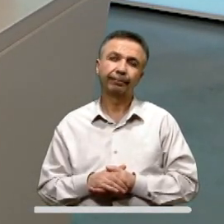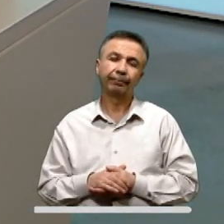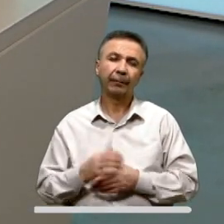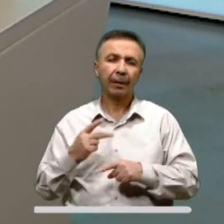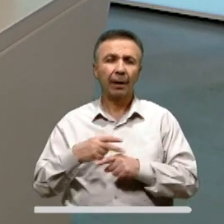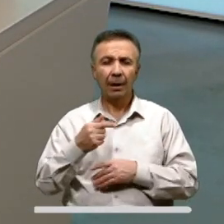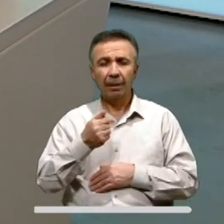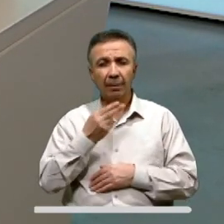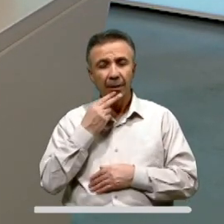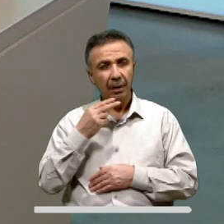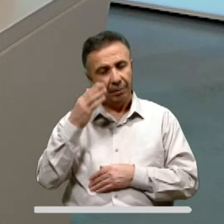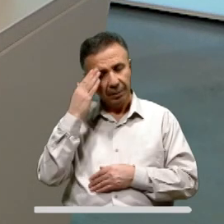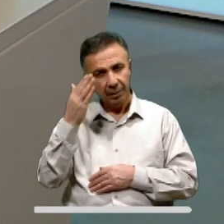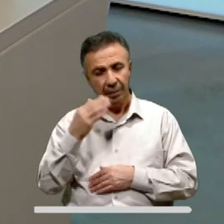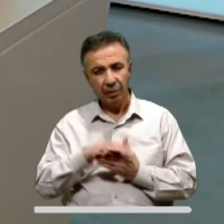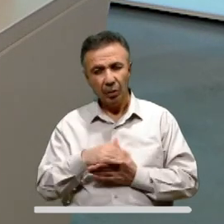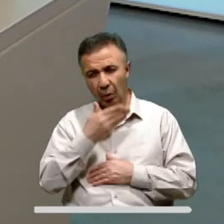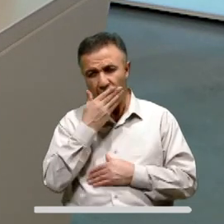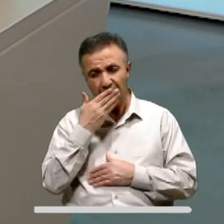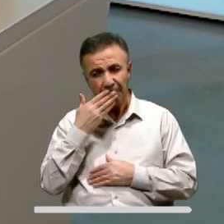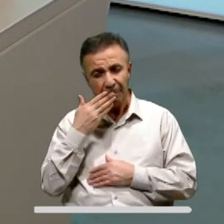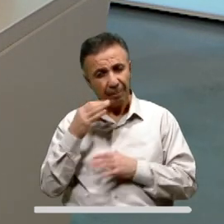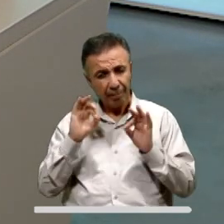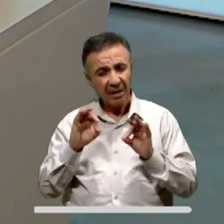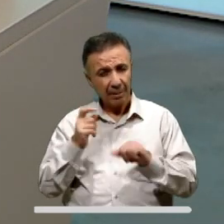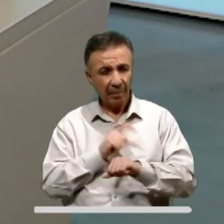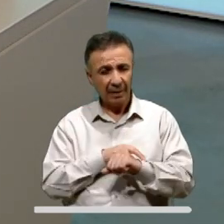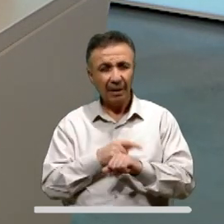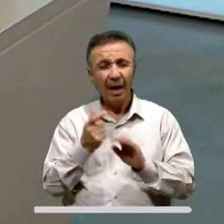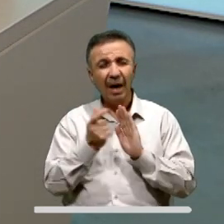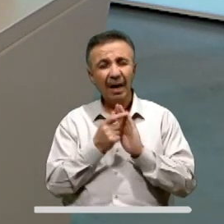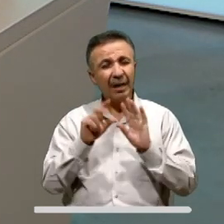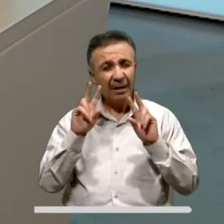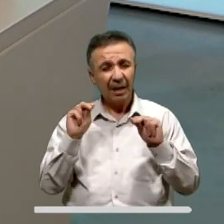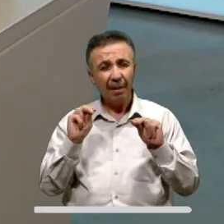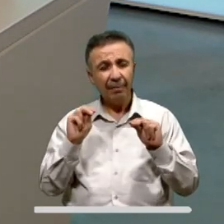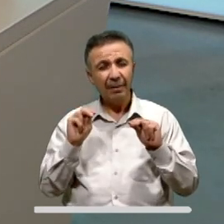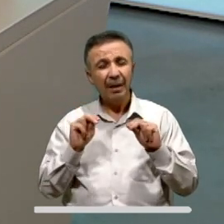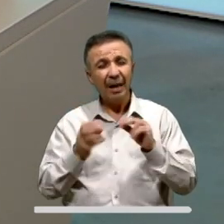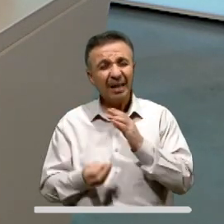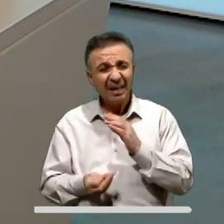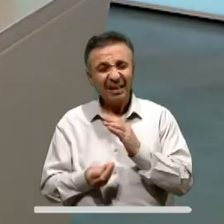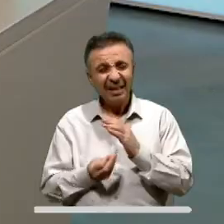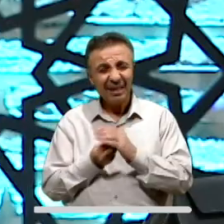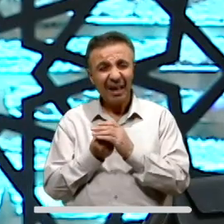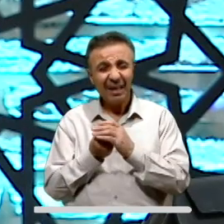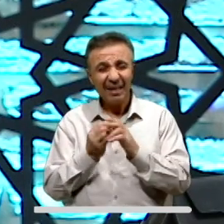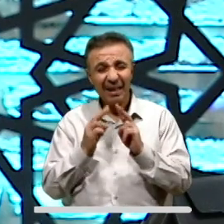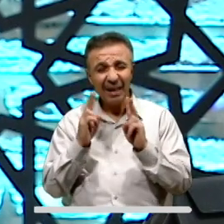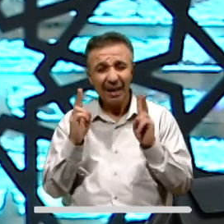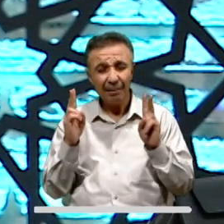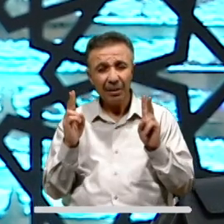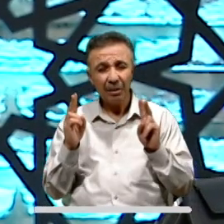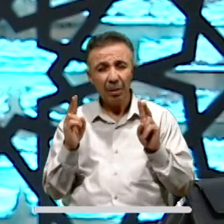Hanım, selamünaleyküm kıymetli hocam. Orucun başlama vaktinin ayetteki tan yerinin ağarması olarak çevrilen bölümü,